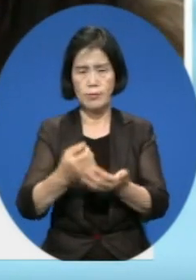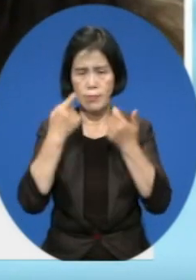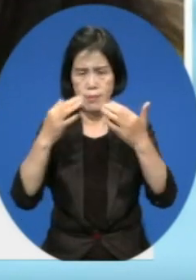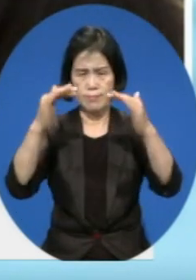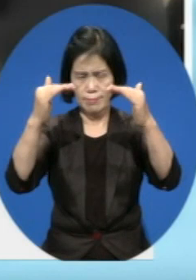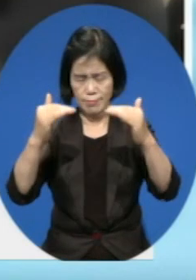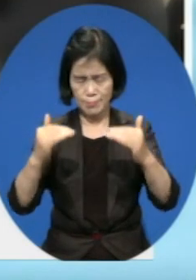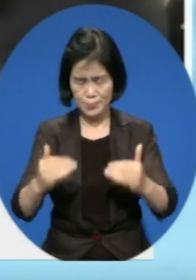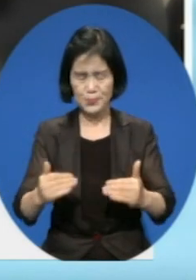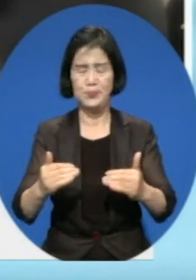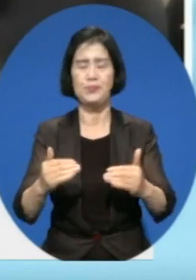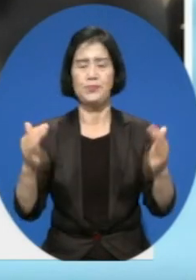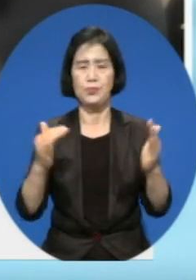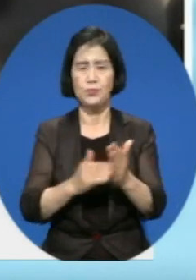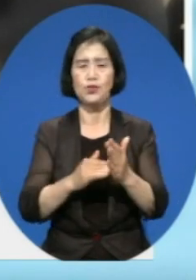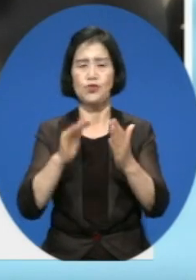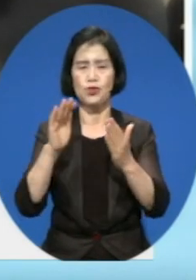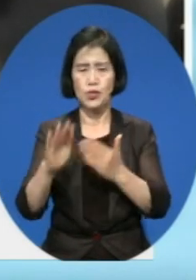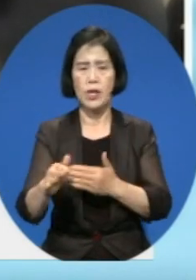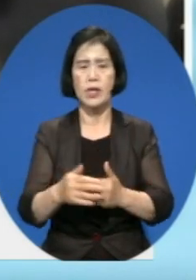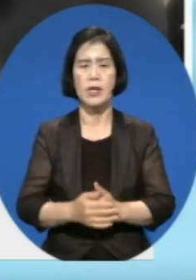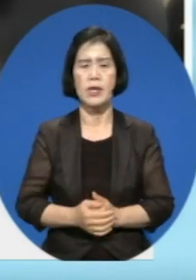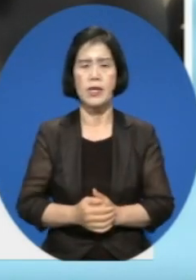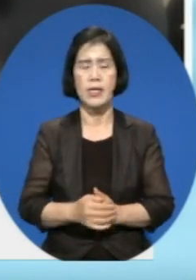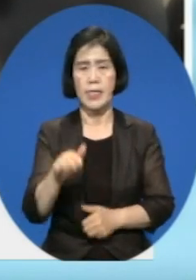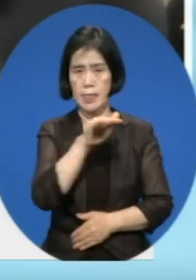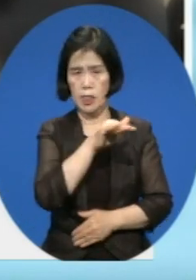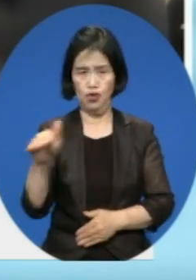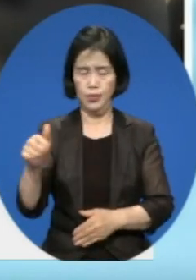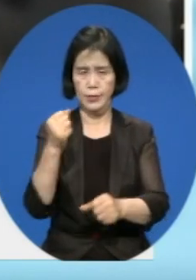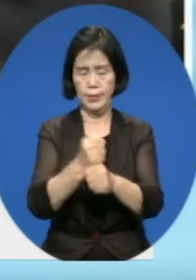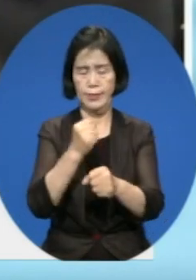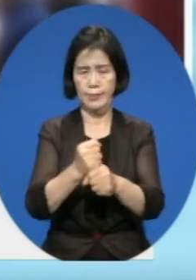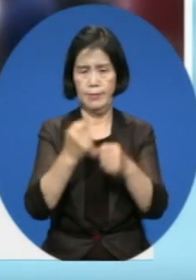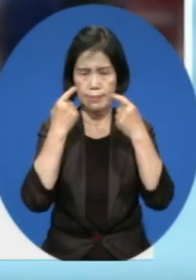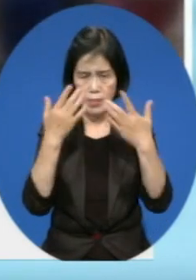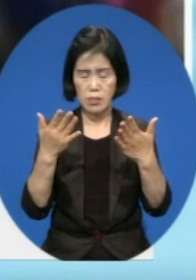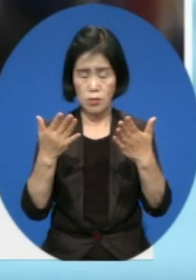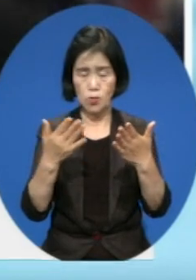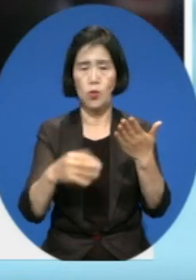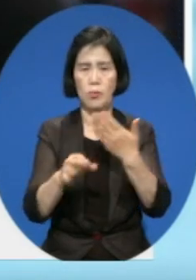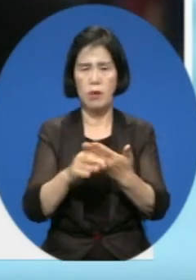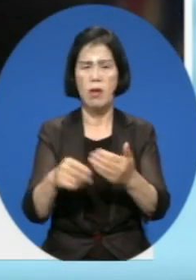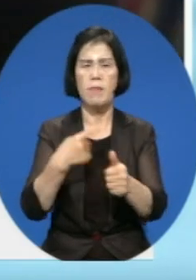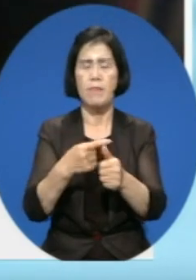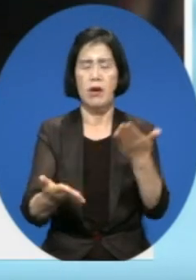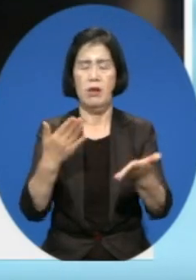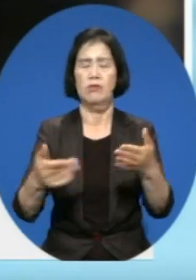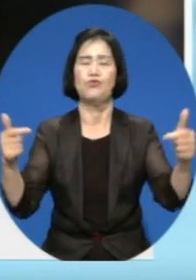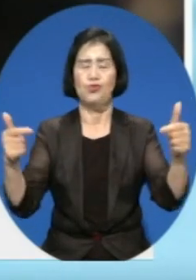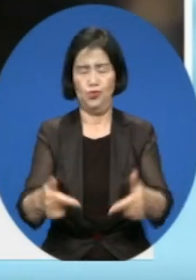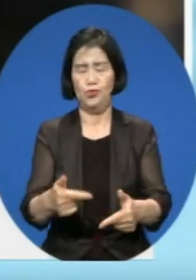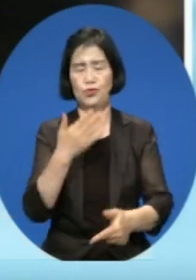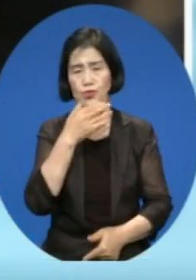정확하게 추려야지 이런 어떤 뭐라고 해야 되나요? 어떤 기준에 대한 어떤 네. 비판 이런 것들이 좀 많이 줄어들지 않을까 이렇게